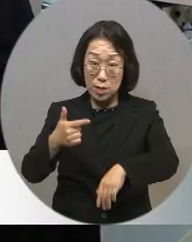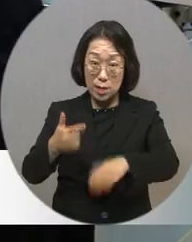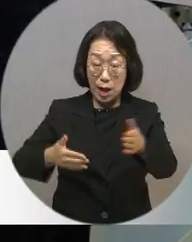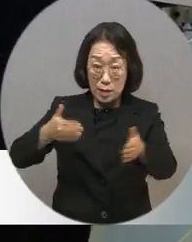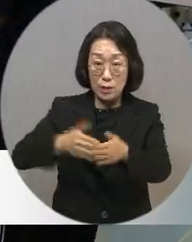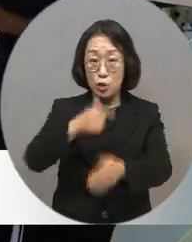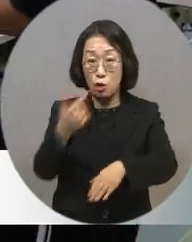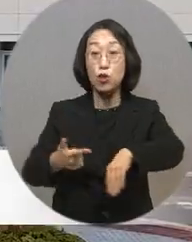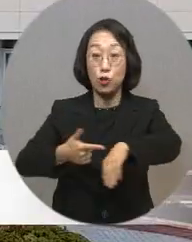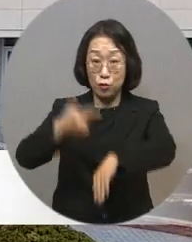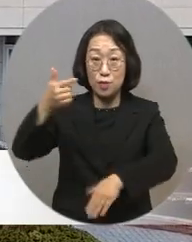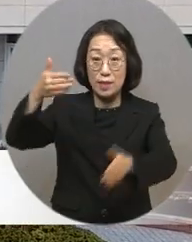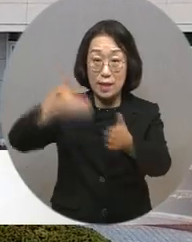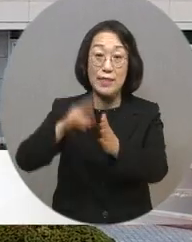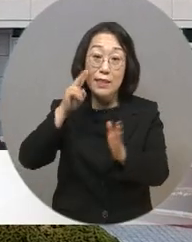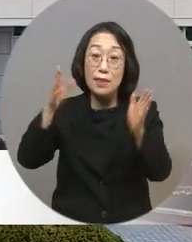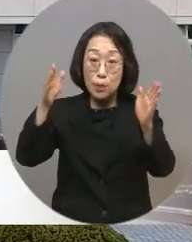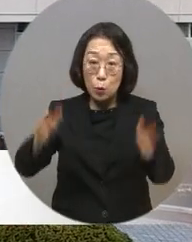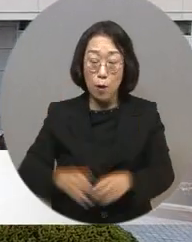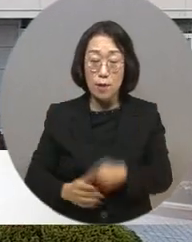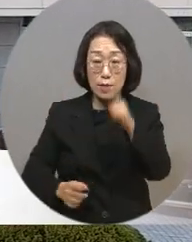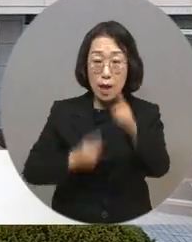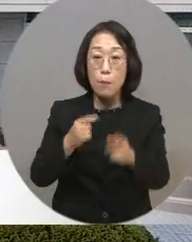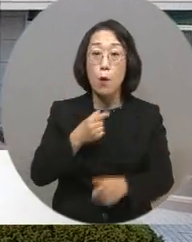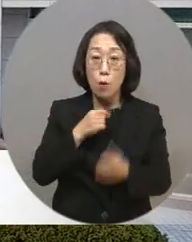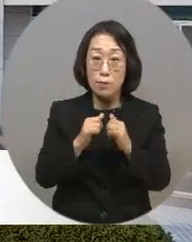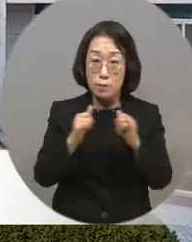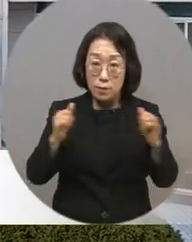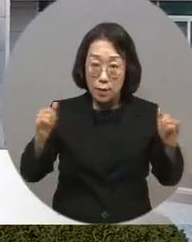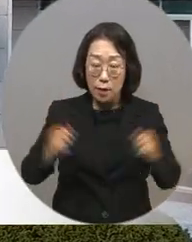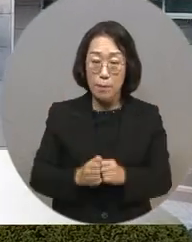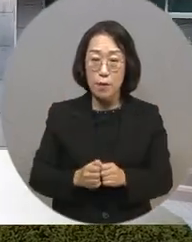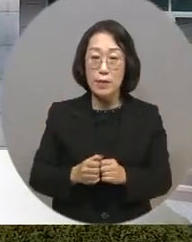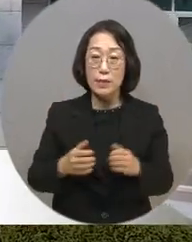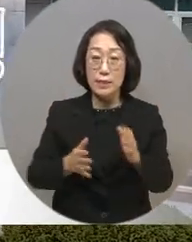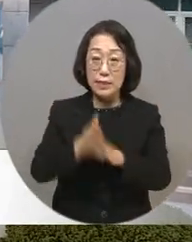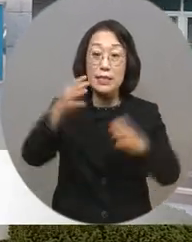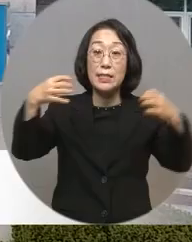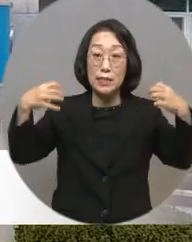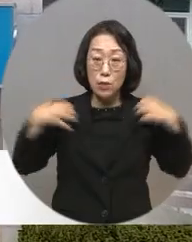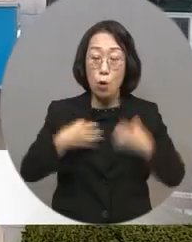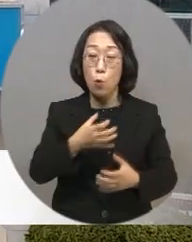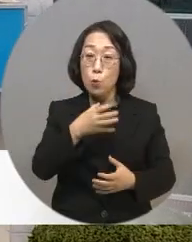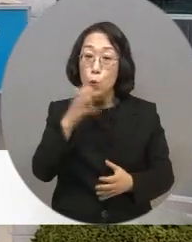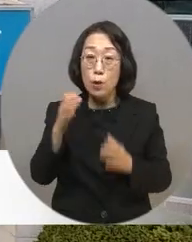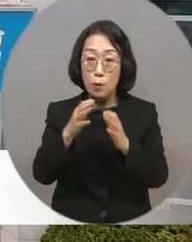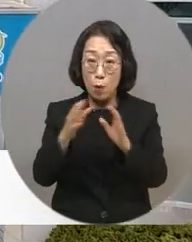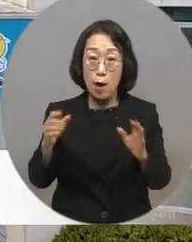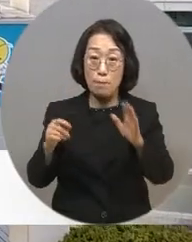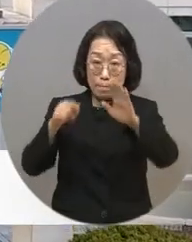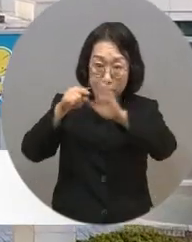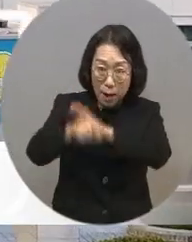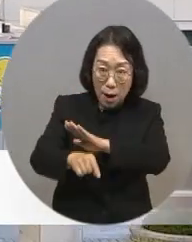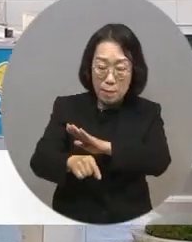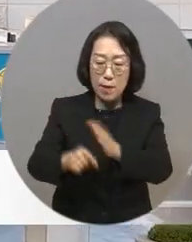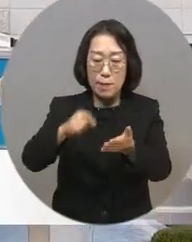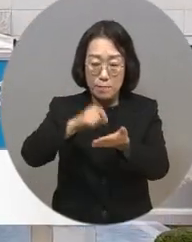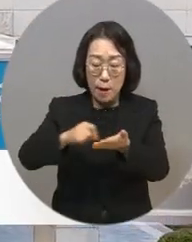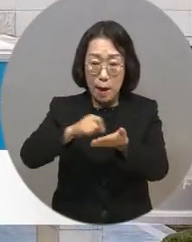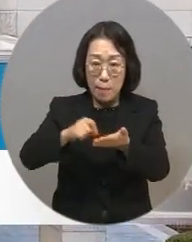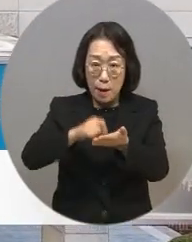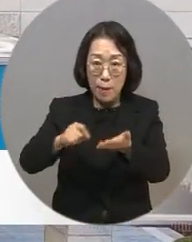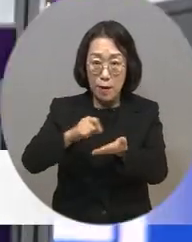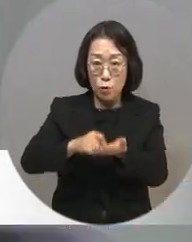6시에 마감되며 참여를 희망하는 장애인은 광양시청 노인장애인과에 직접 방문해 참여